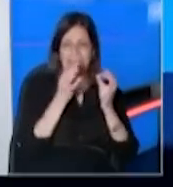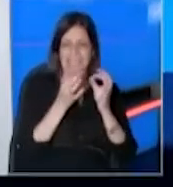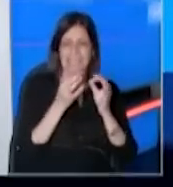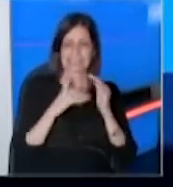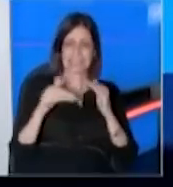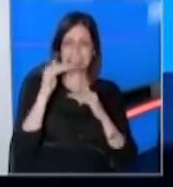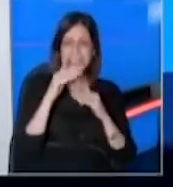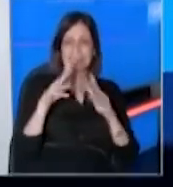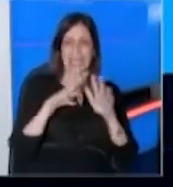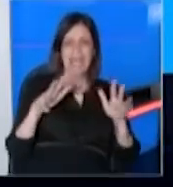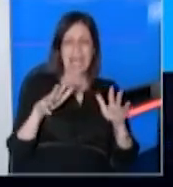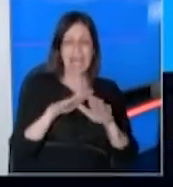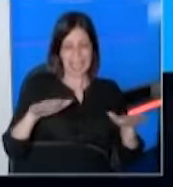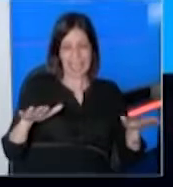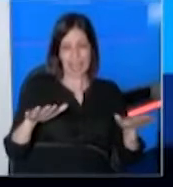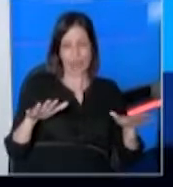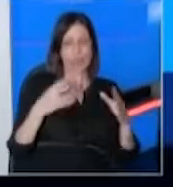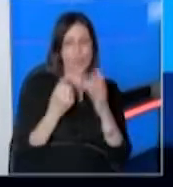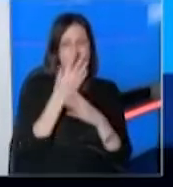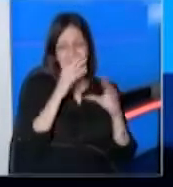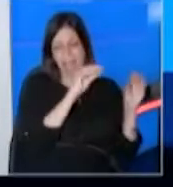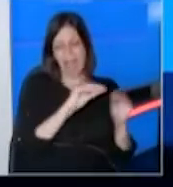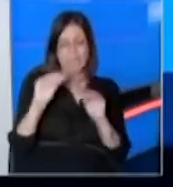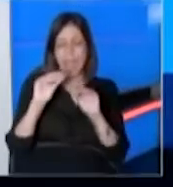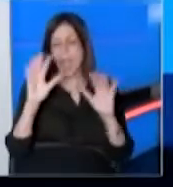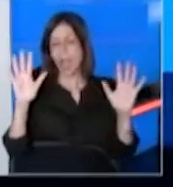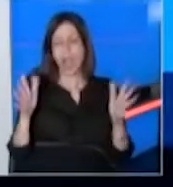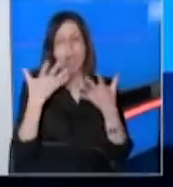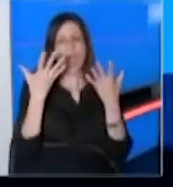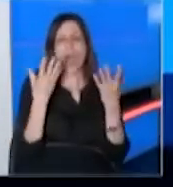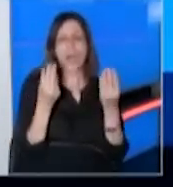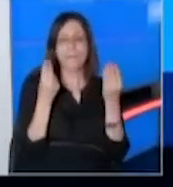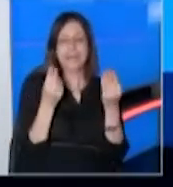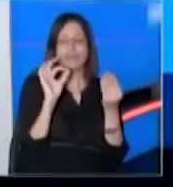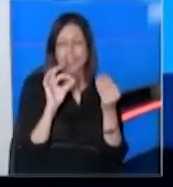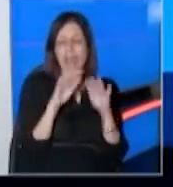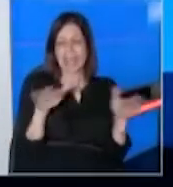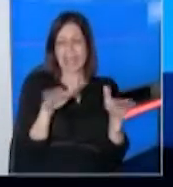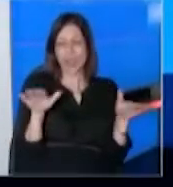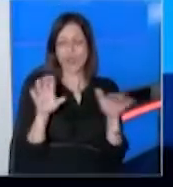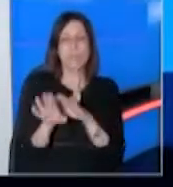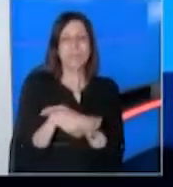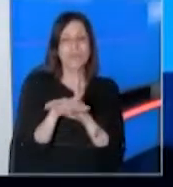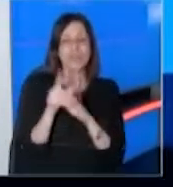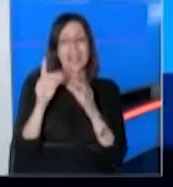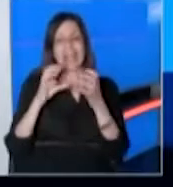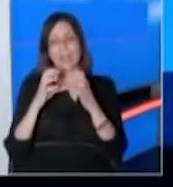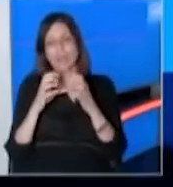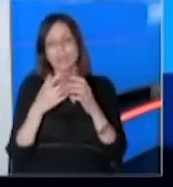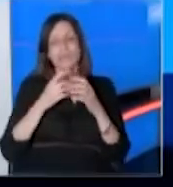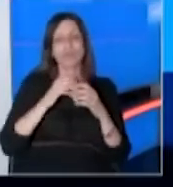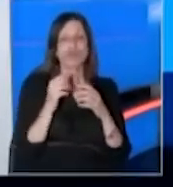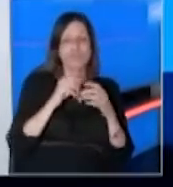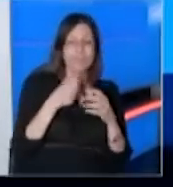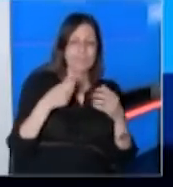נוצרה העברה מסיבית שהלכה והתגברה של כל יתרות הקרקע הפנויות במדינה לקיבוצים, מושבים, כפרים שיתופיים,